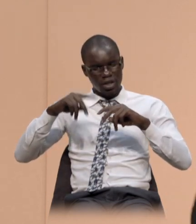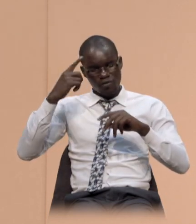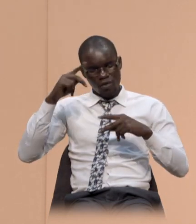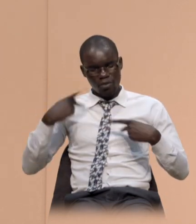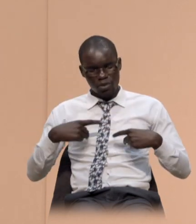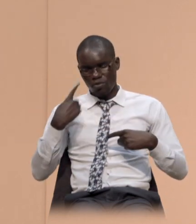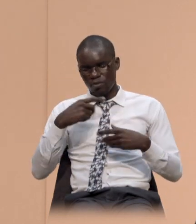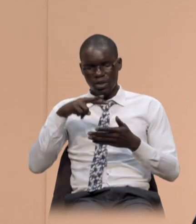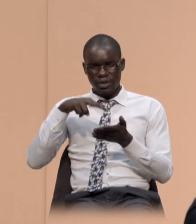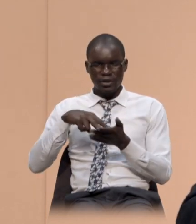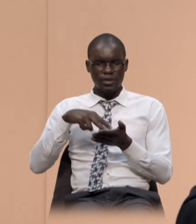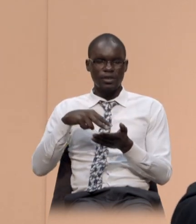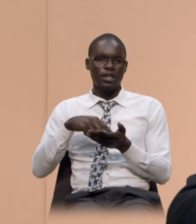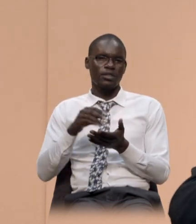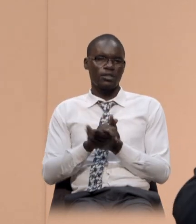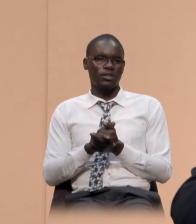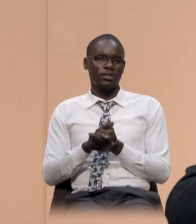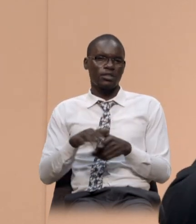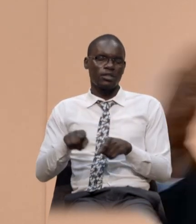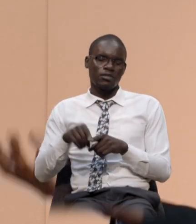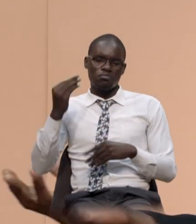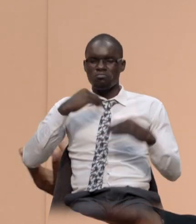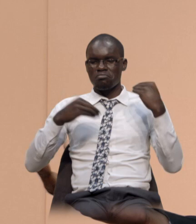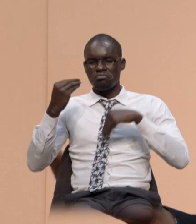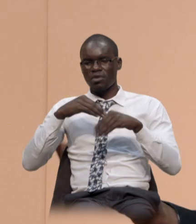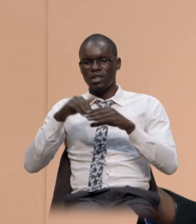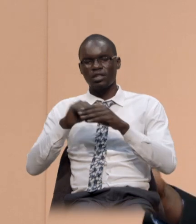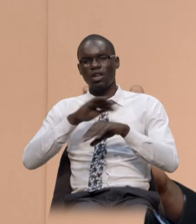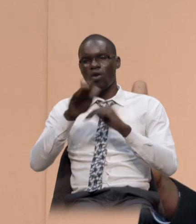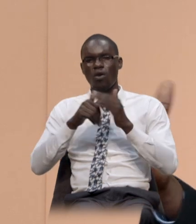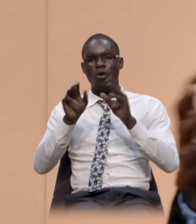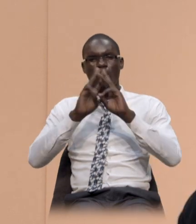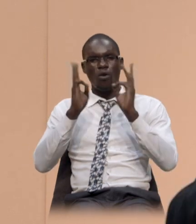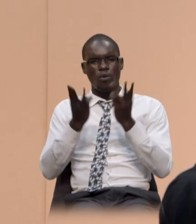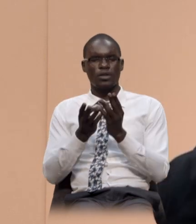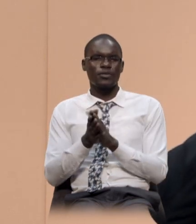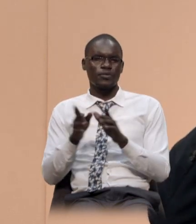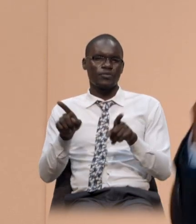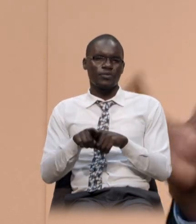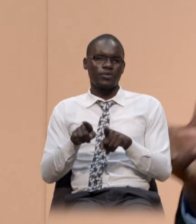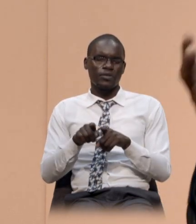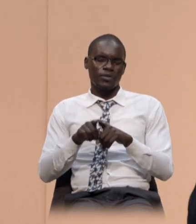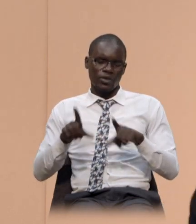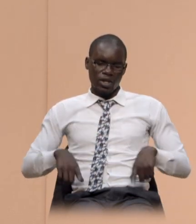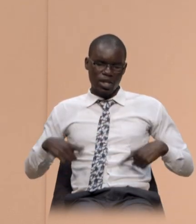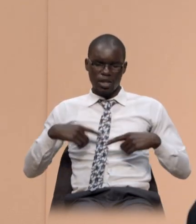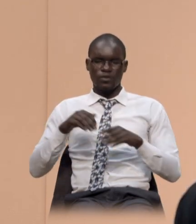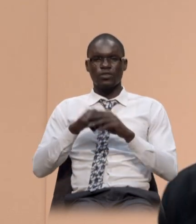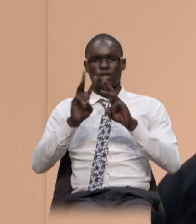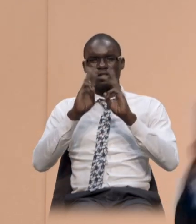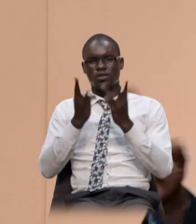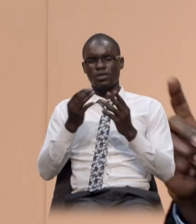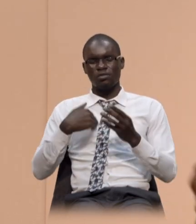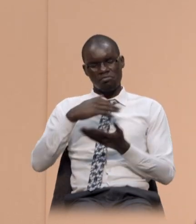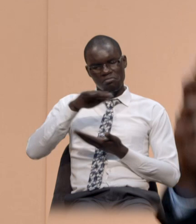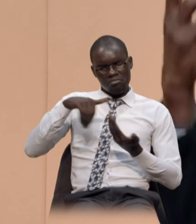wataweza kusimama wakati ambako corruption imeshika dunia mzima, wakati ambako maisha ya dunia yamekoroga watu